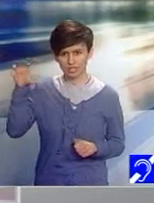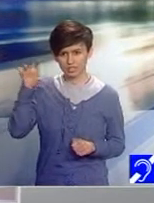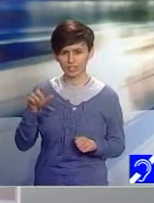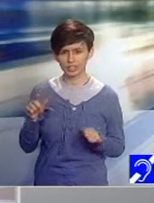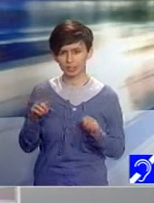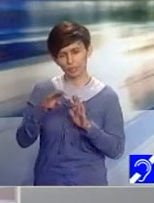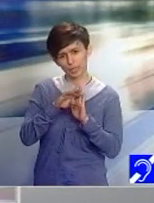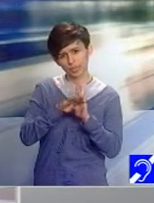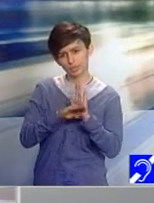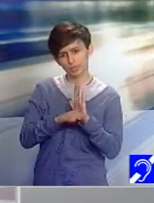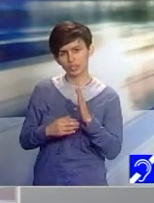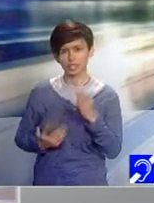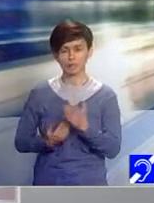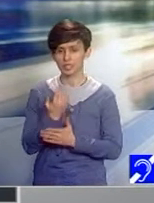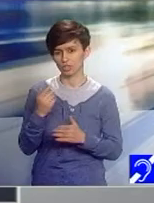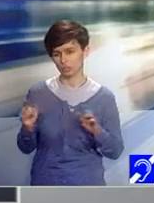cântece